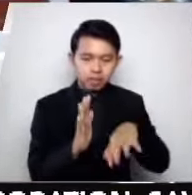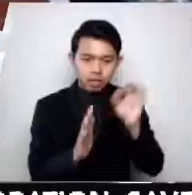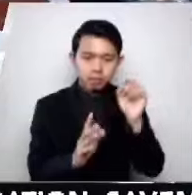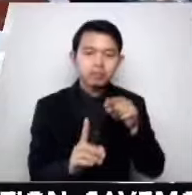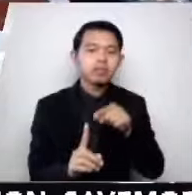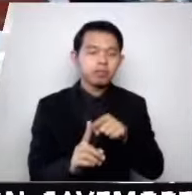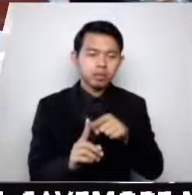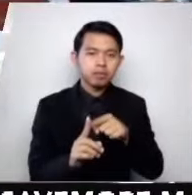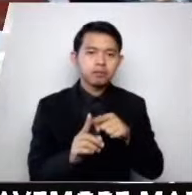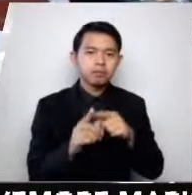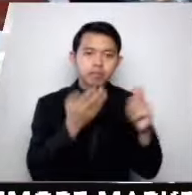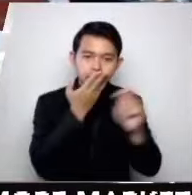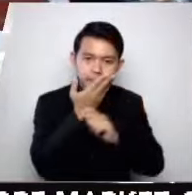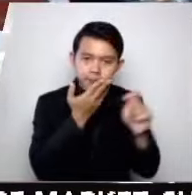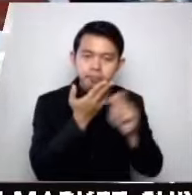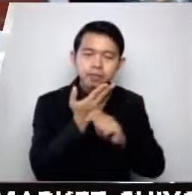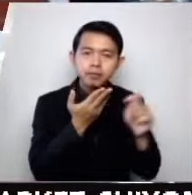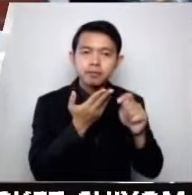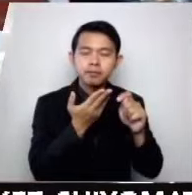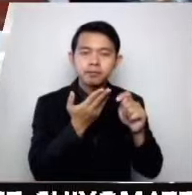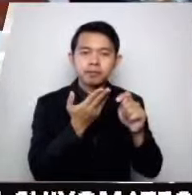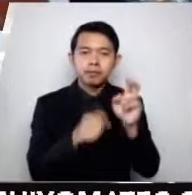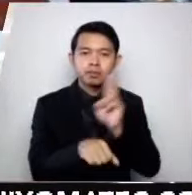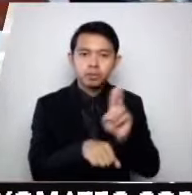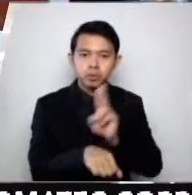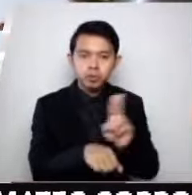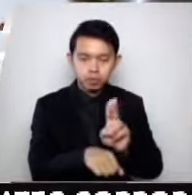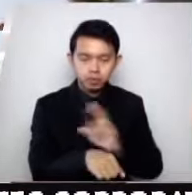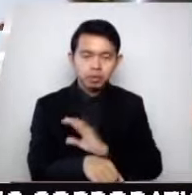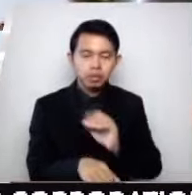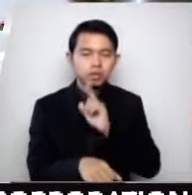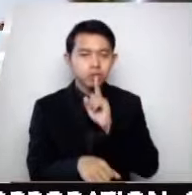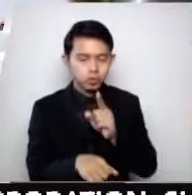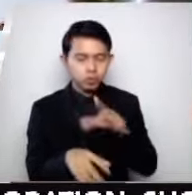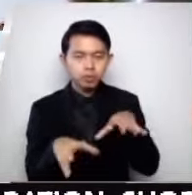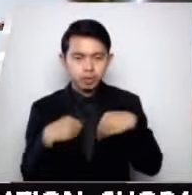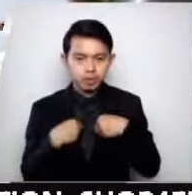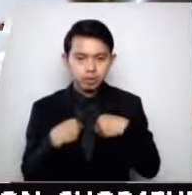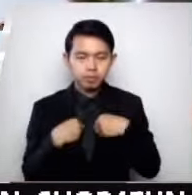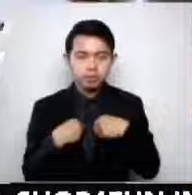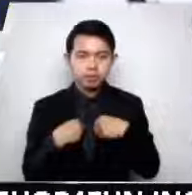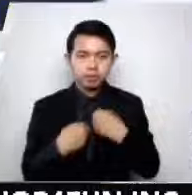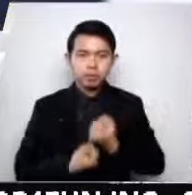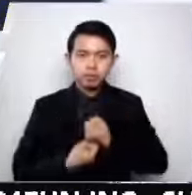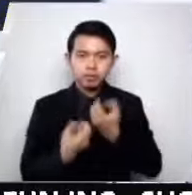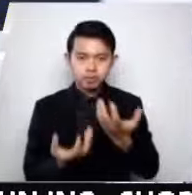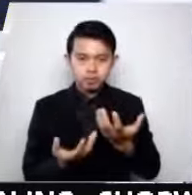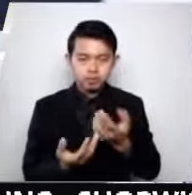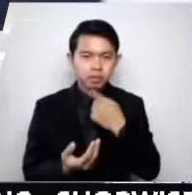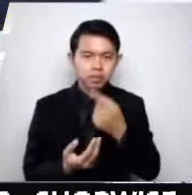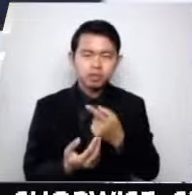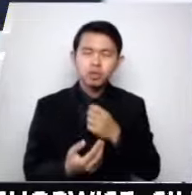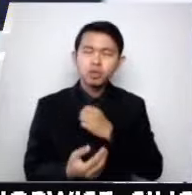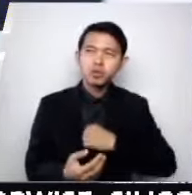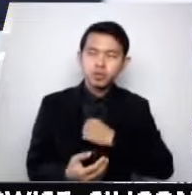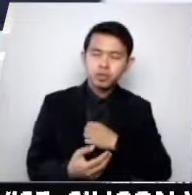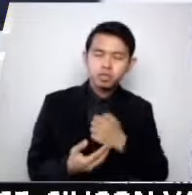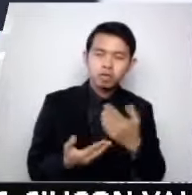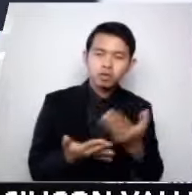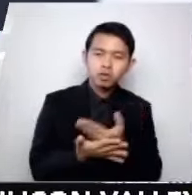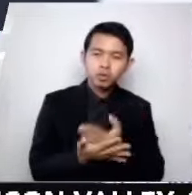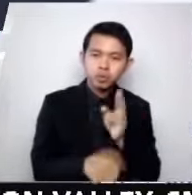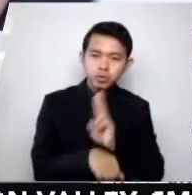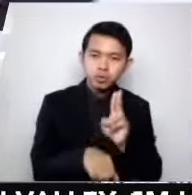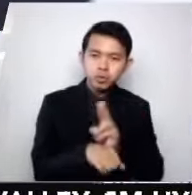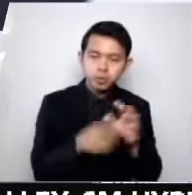drugs, which is inamin naman niya after the arrest. Nang term niya, kakatira ko lang sa kanya. Ayon sa pulisya, away sa sugal